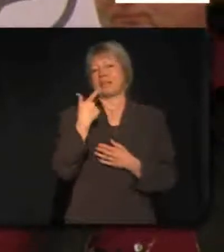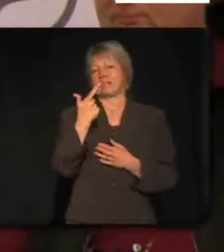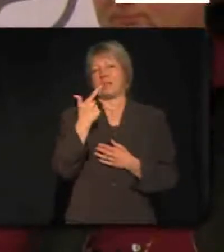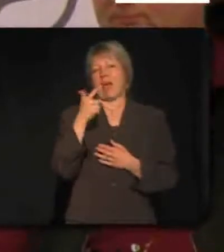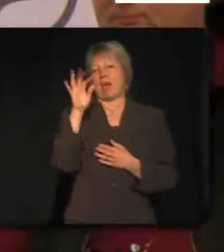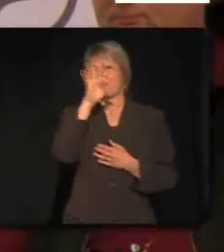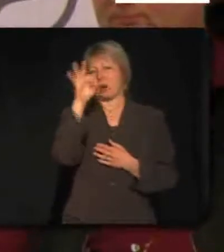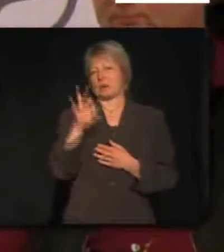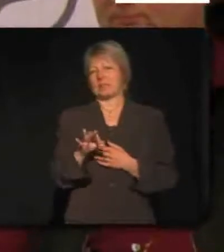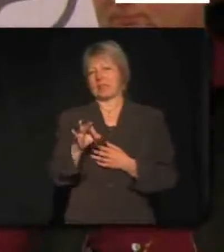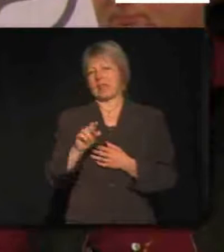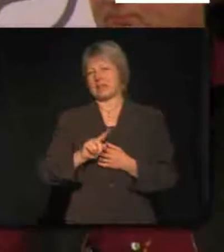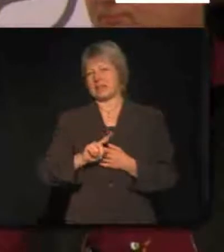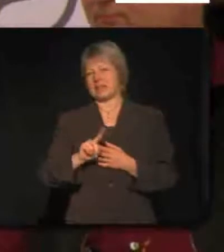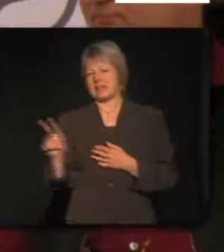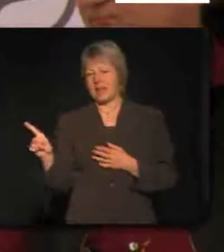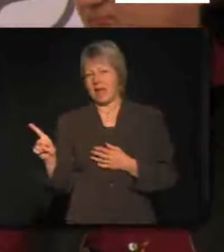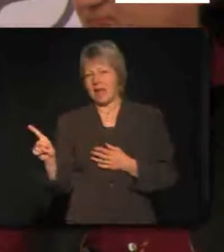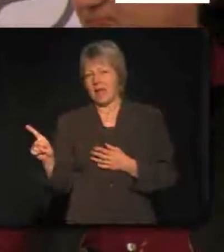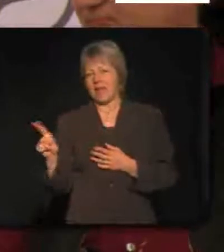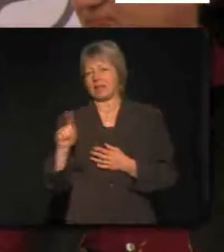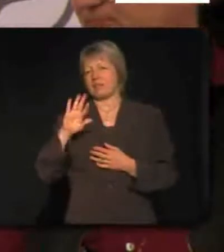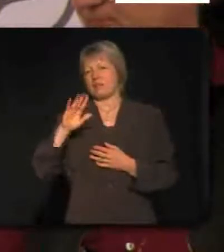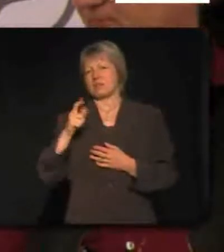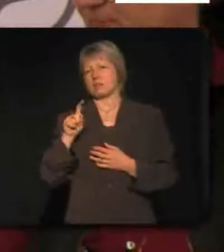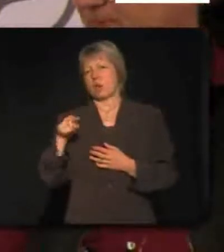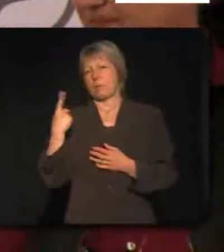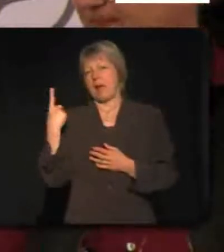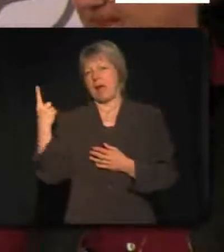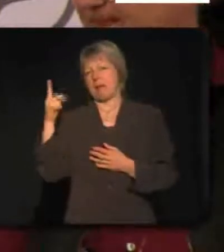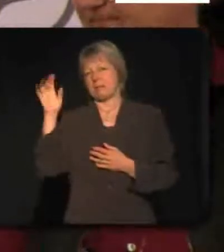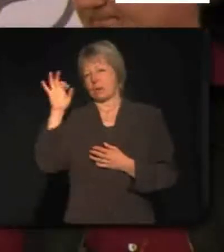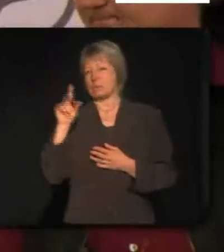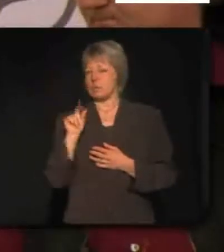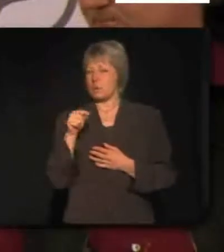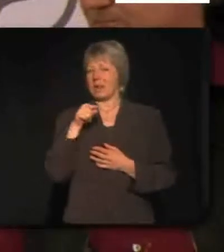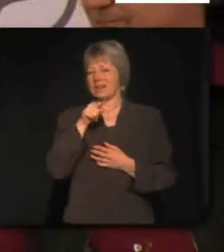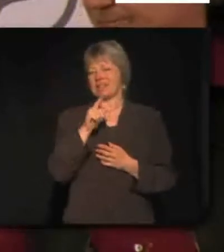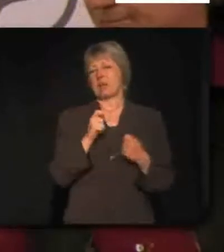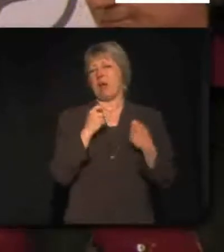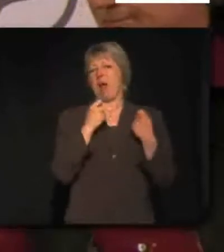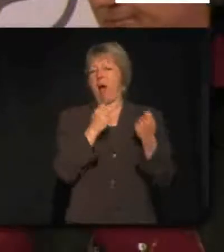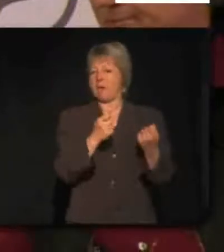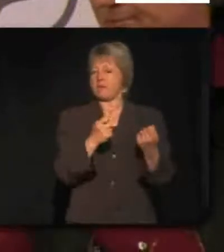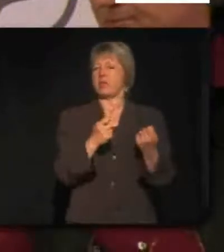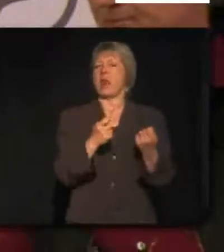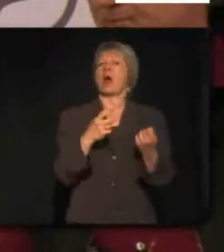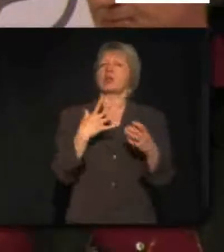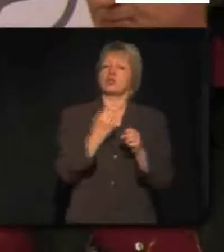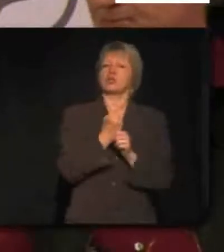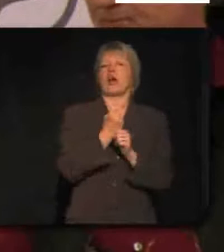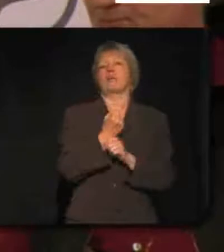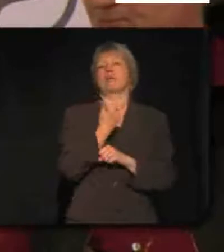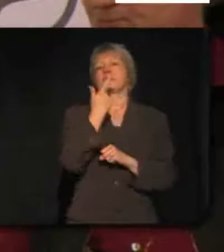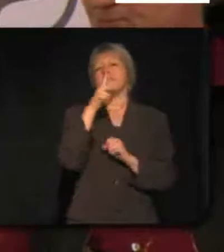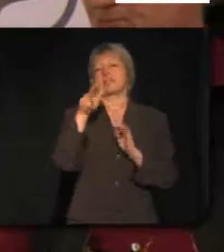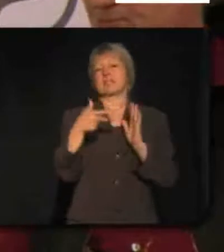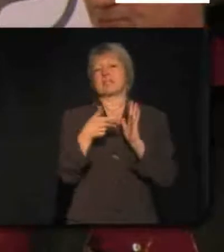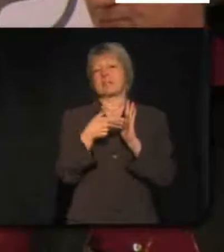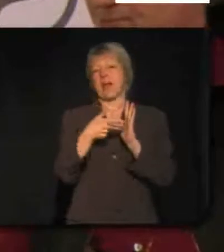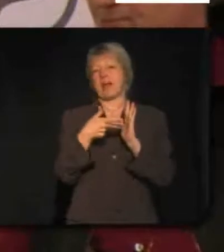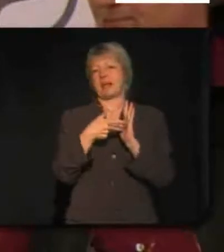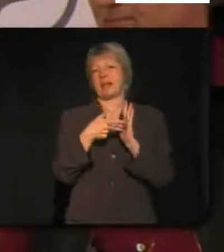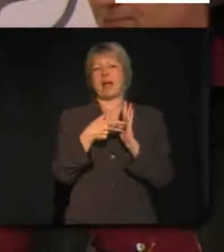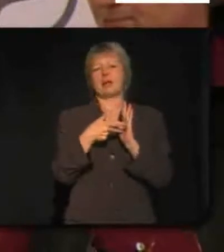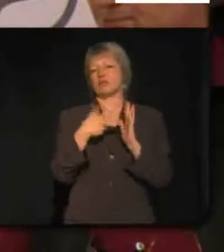322 also 35,1 %. das heißt der andere hat die zwei Drittel mehr hat